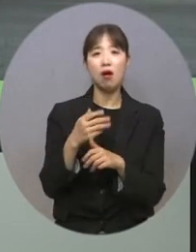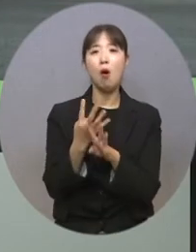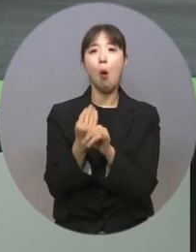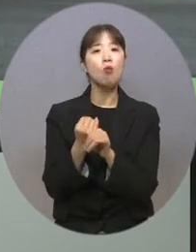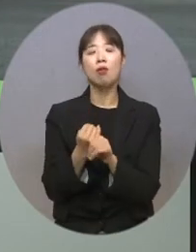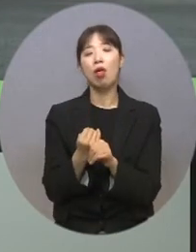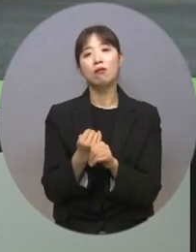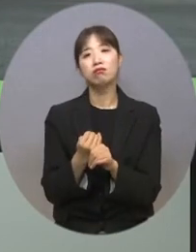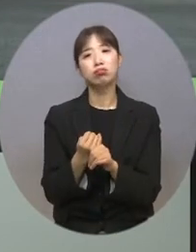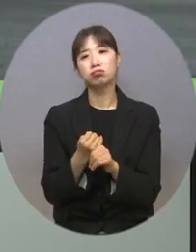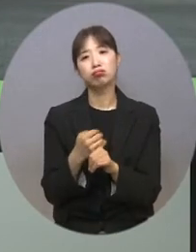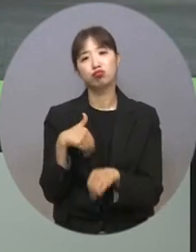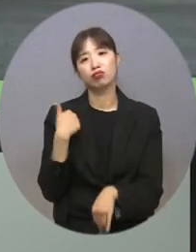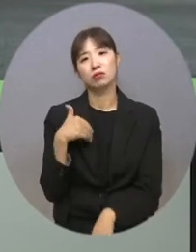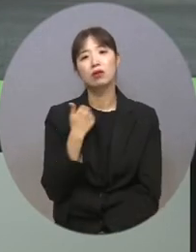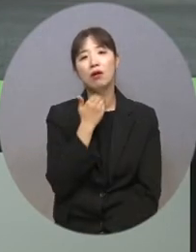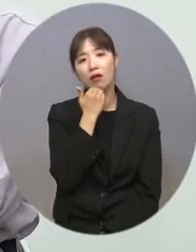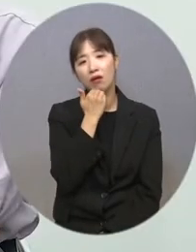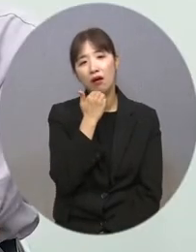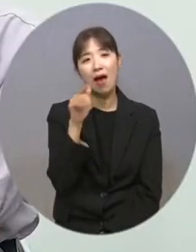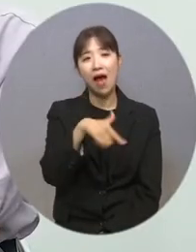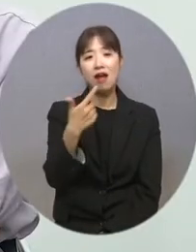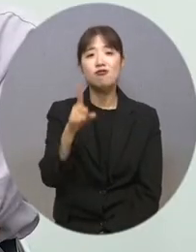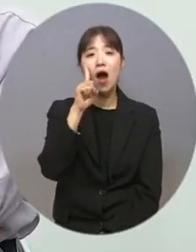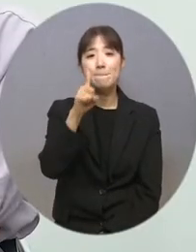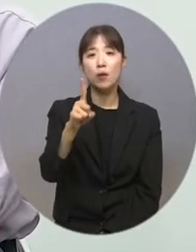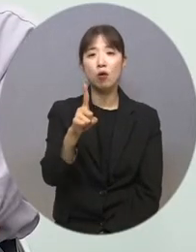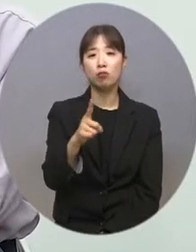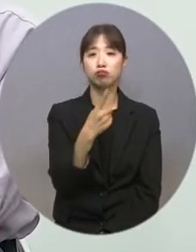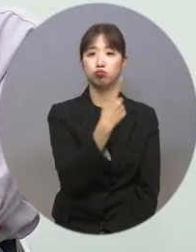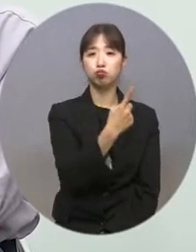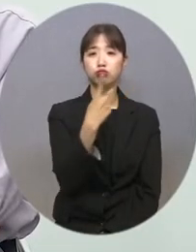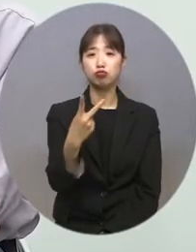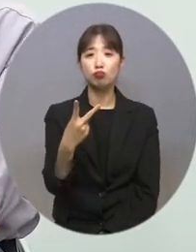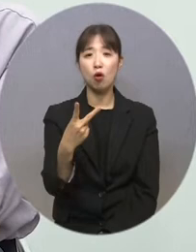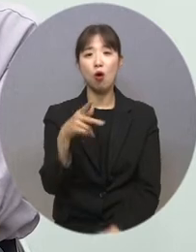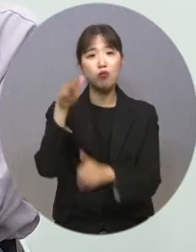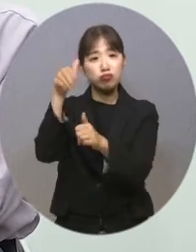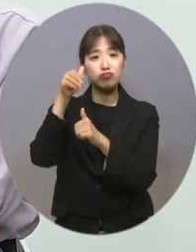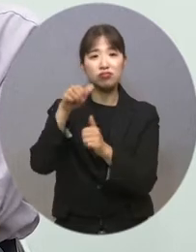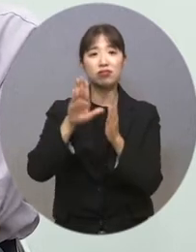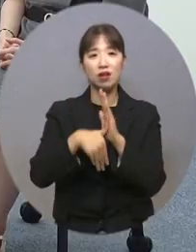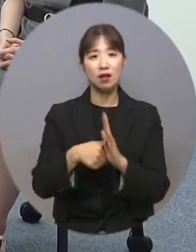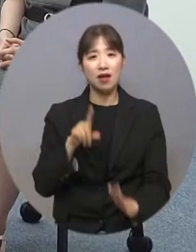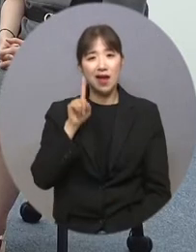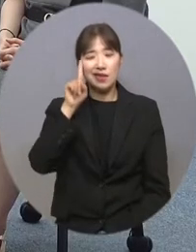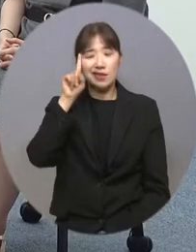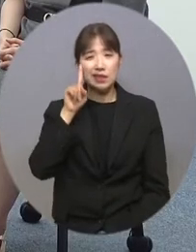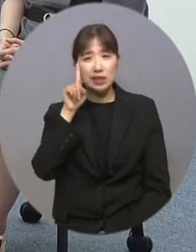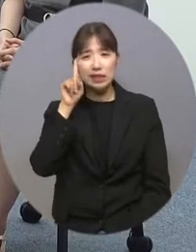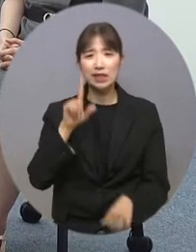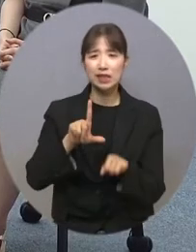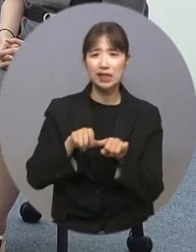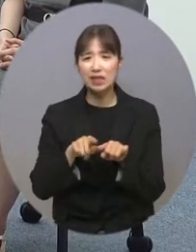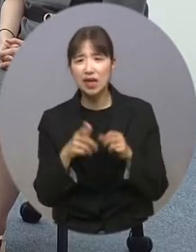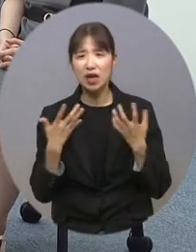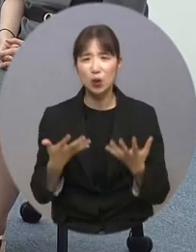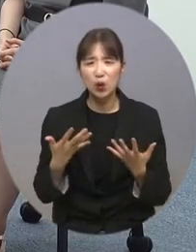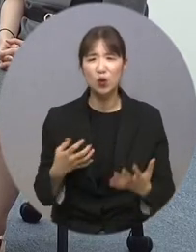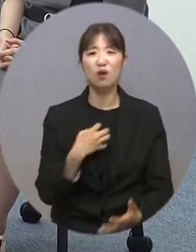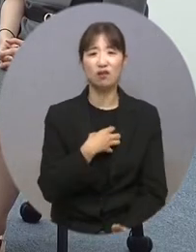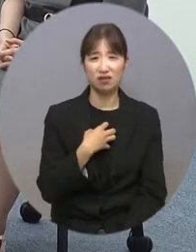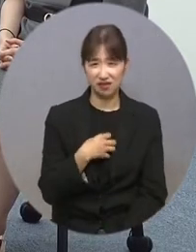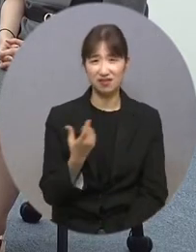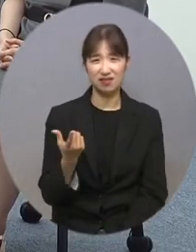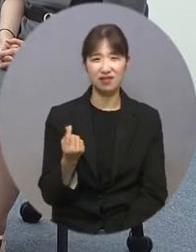올지 모르는 하루에 한 번씩 만약에 볼 택시를 2번 이용하면 두 번씩 신경이 곤두설 되는 뭐 그런 상황에